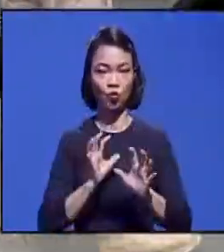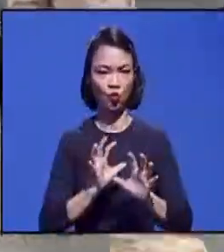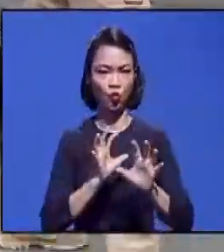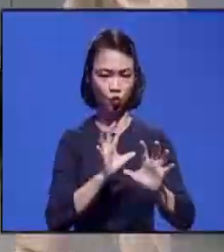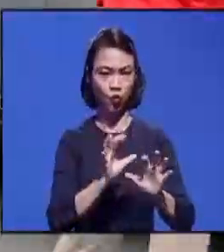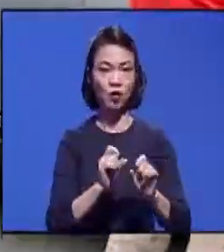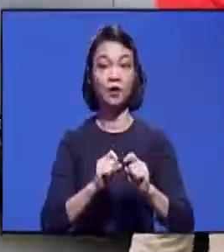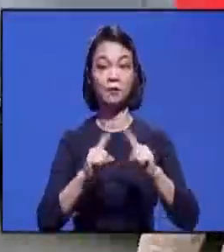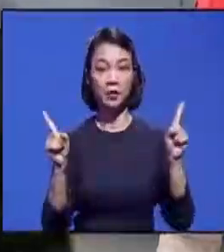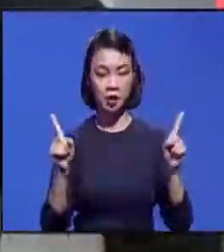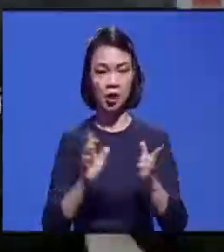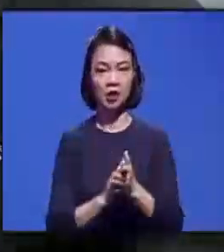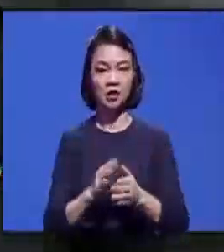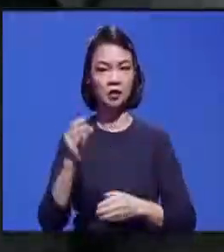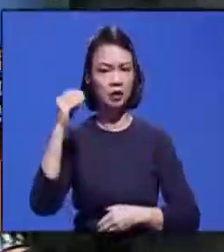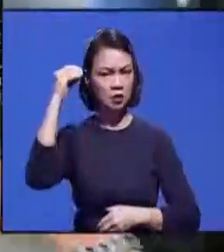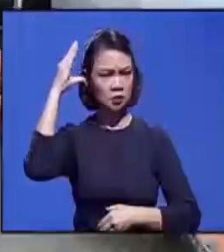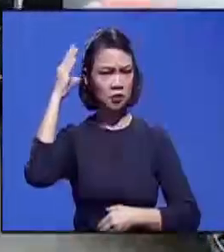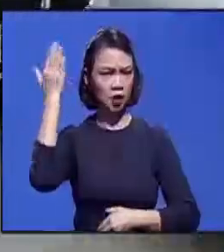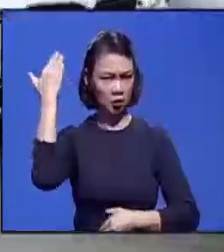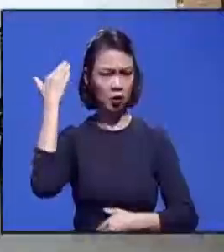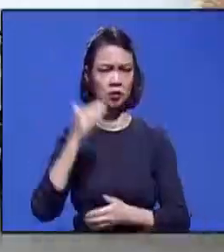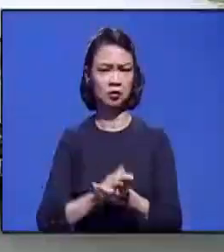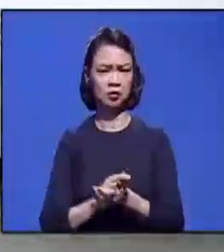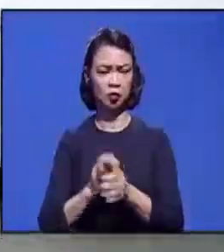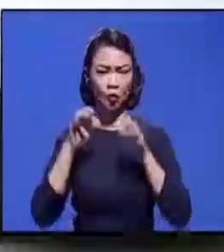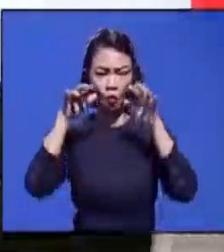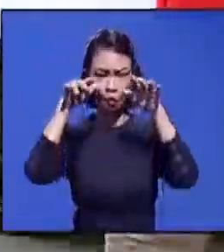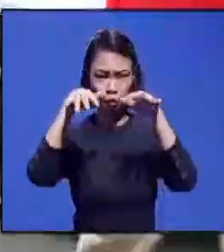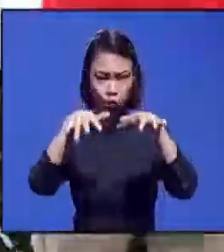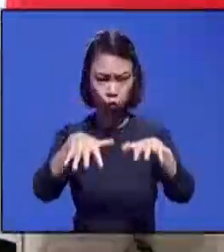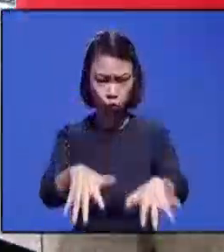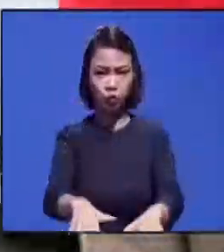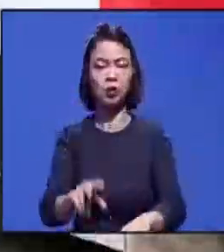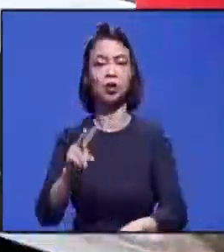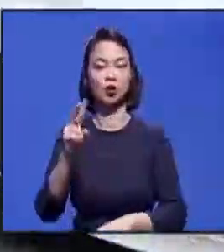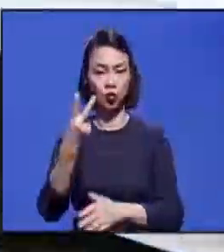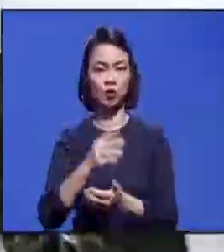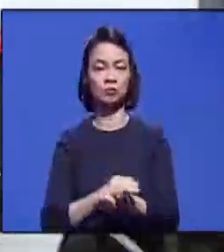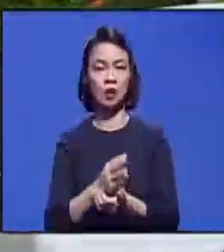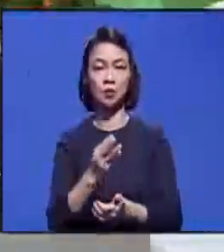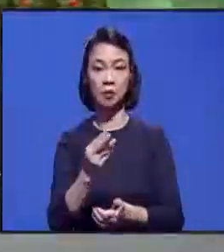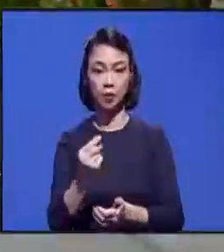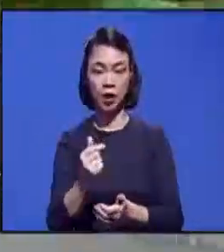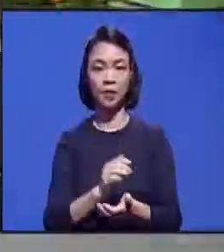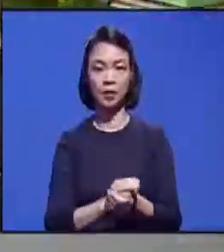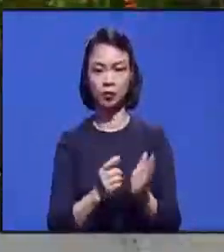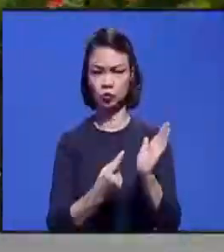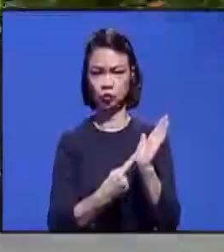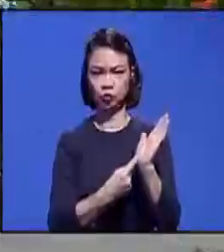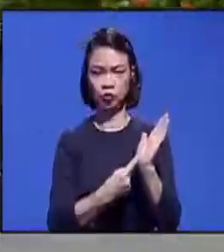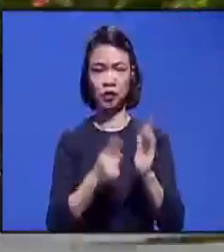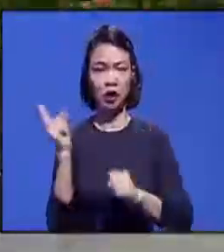tadi, karena kemudian ini merupakan gelombang massa kedua. Kami melihat tadi ada beberapa pengenal, begitu, ini dari